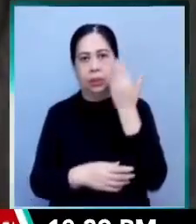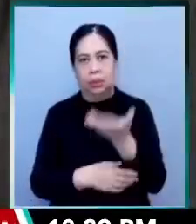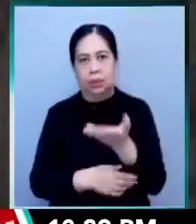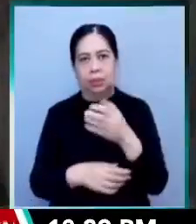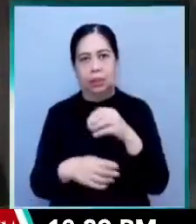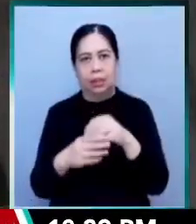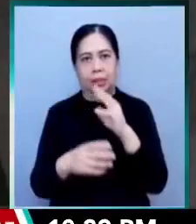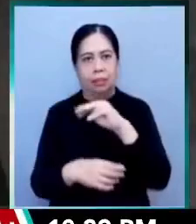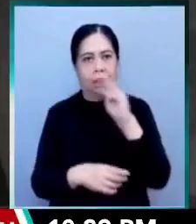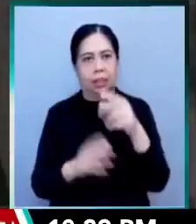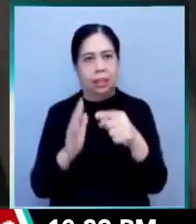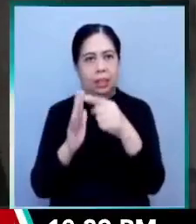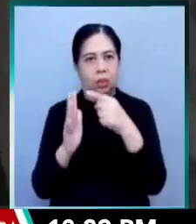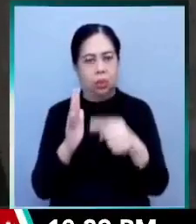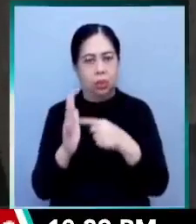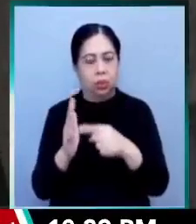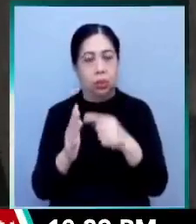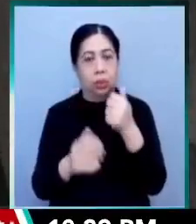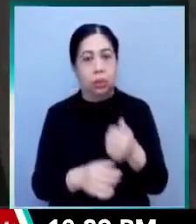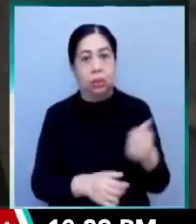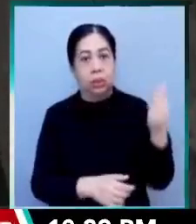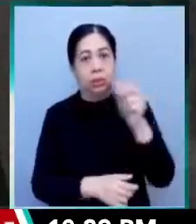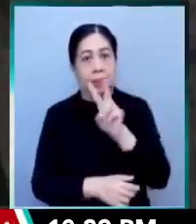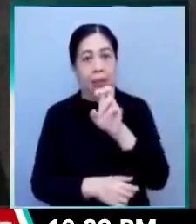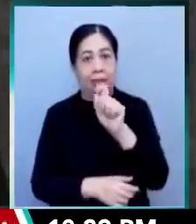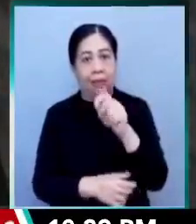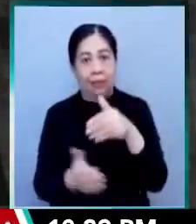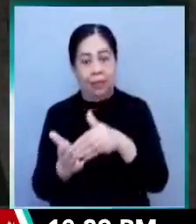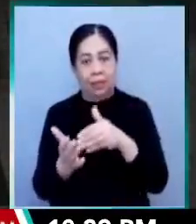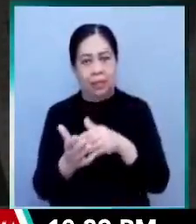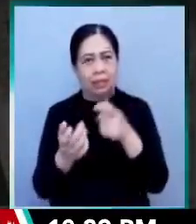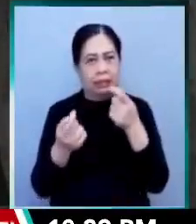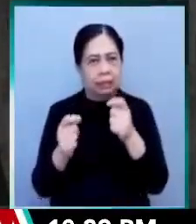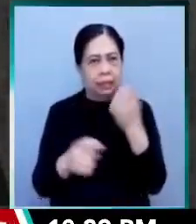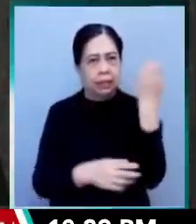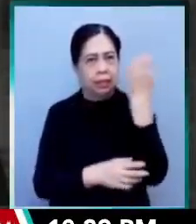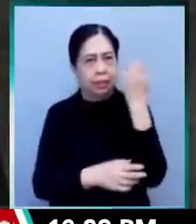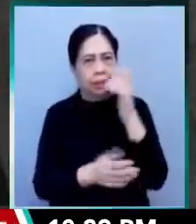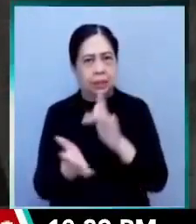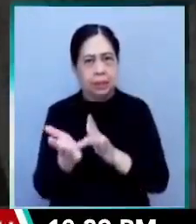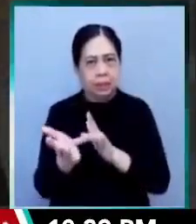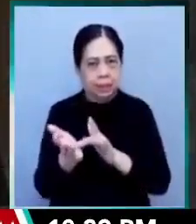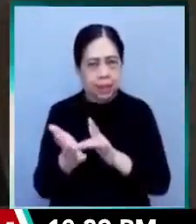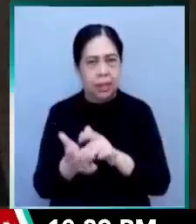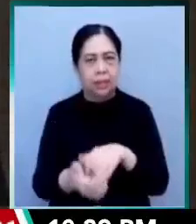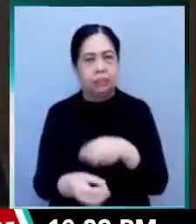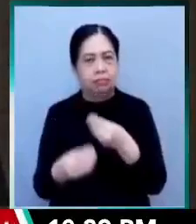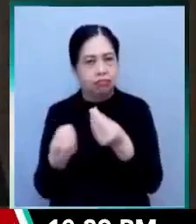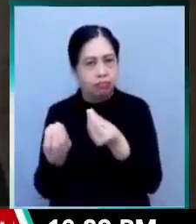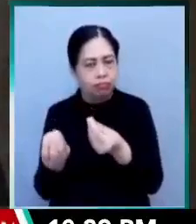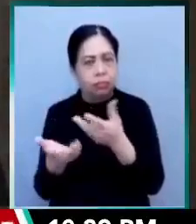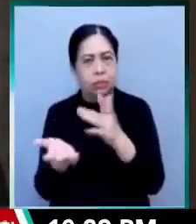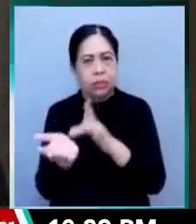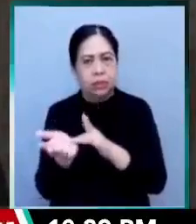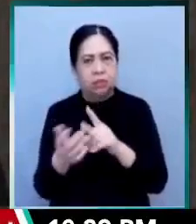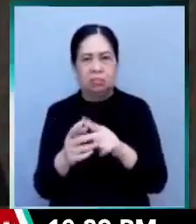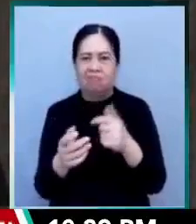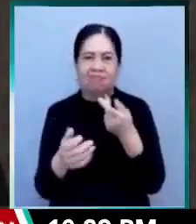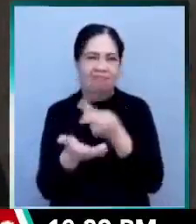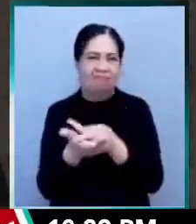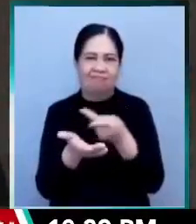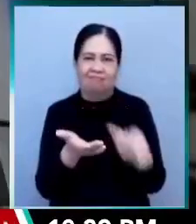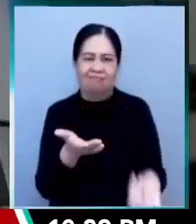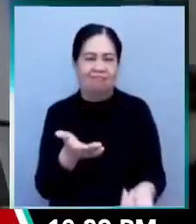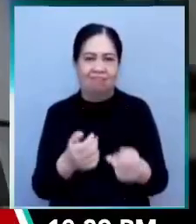chief veterinarian ng zoo, sinubukang bigyan si Mally ng emergency drugs at vitamins para lumakas pero hindi na rin niya